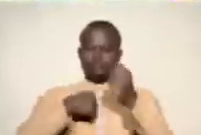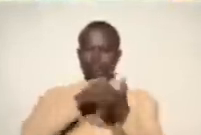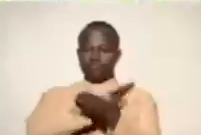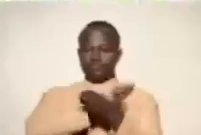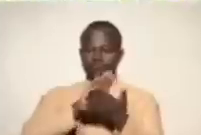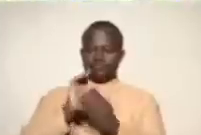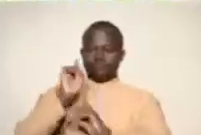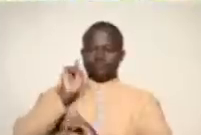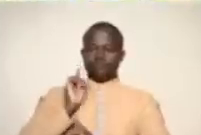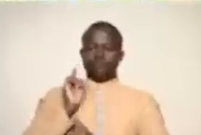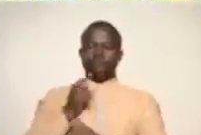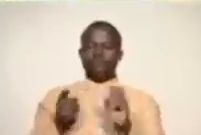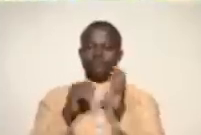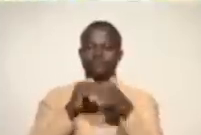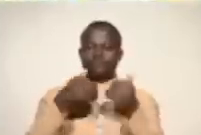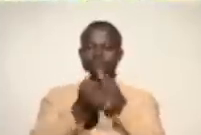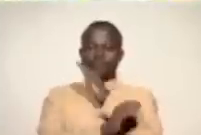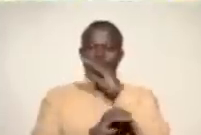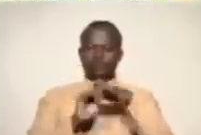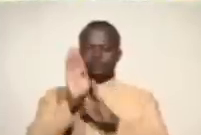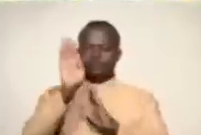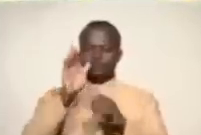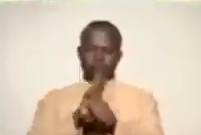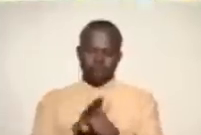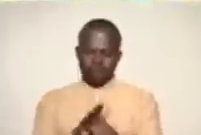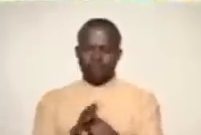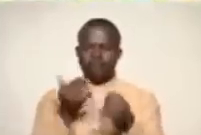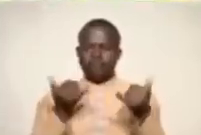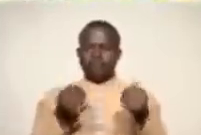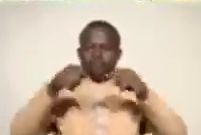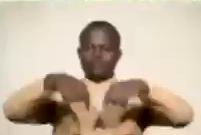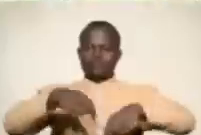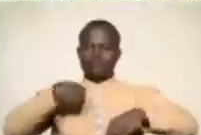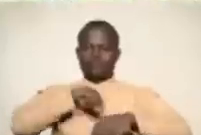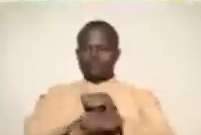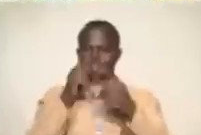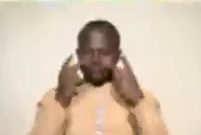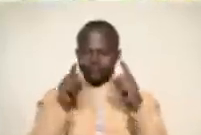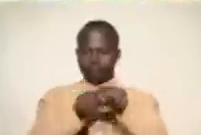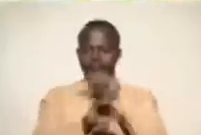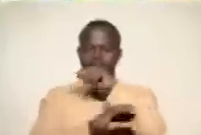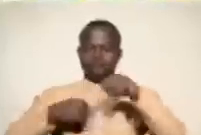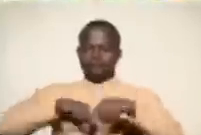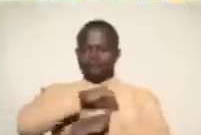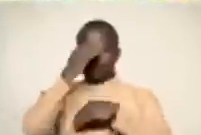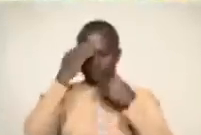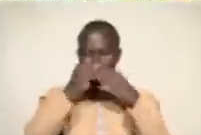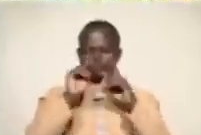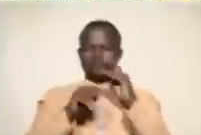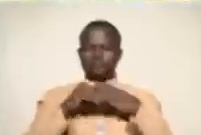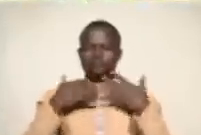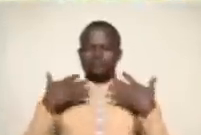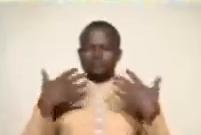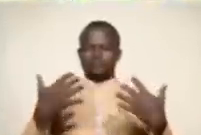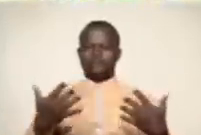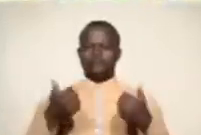isuku n'umutekano ndetse ni igihugu kirimo gutera imbere. Hano tuhafata nk'igihugu cyacu kuko abantu bafite urugwiro.